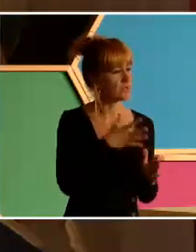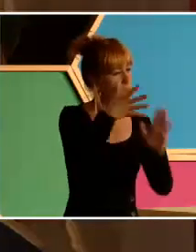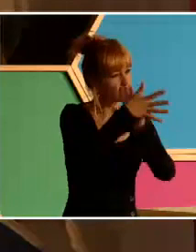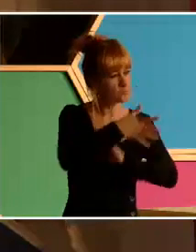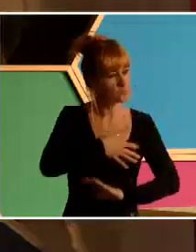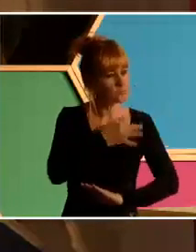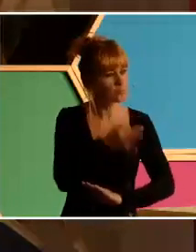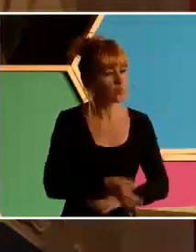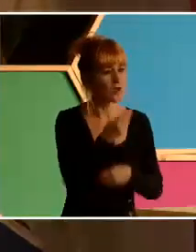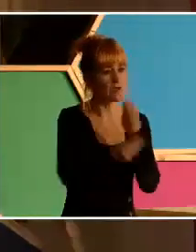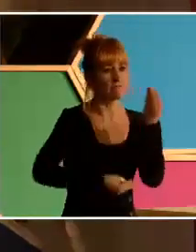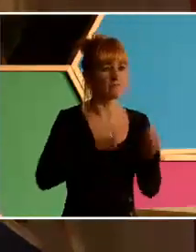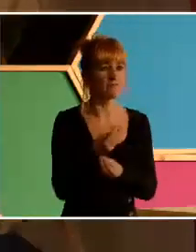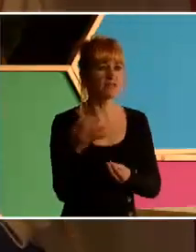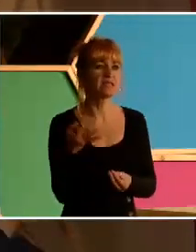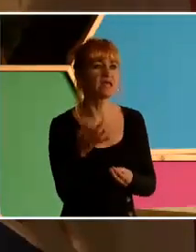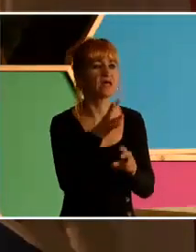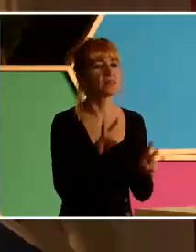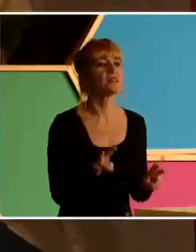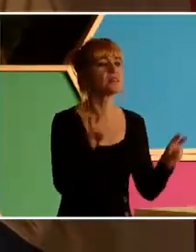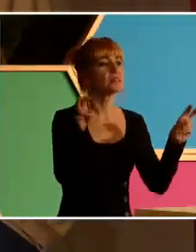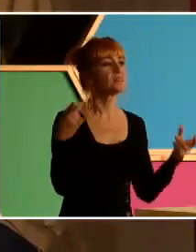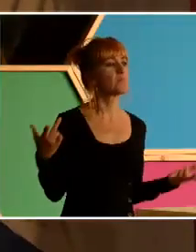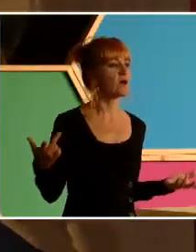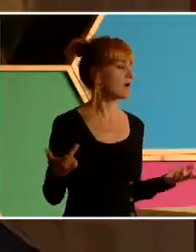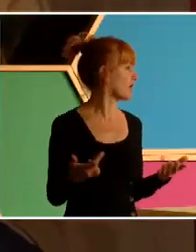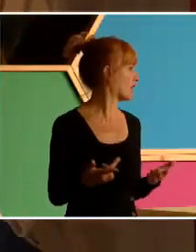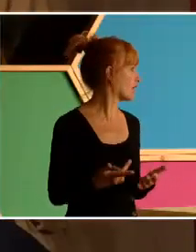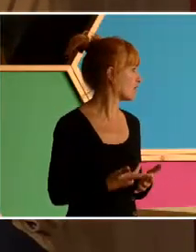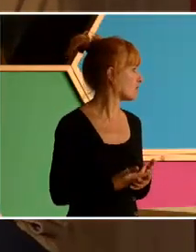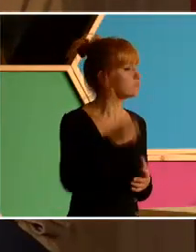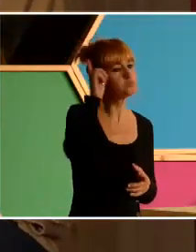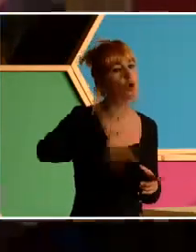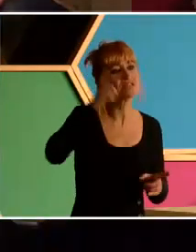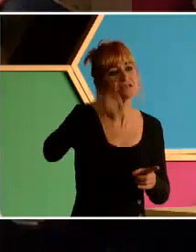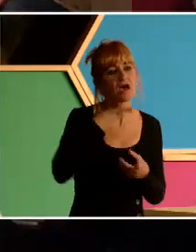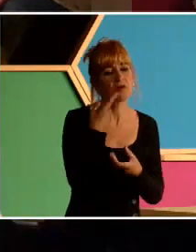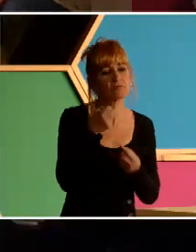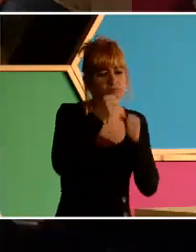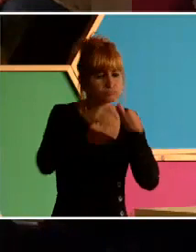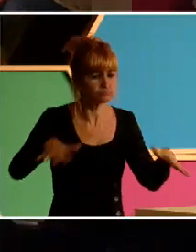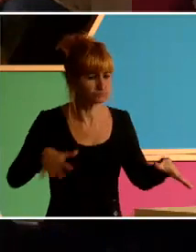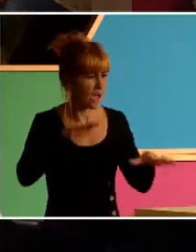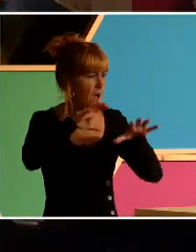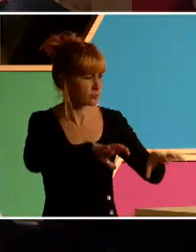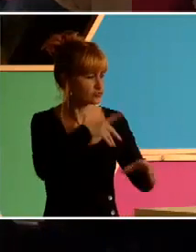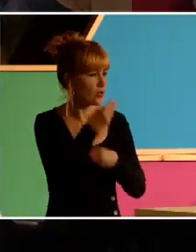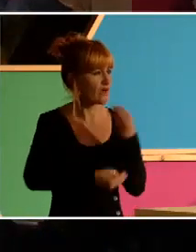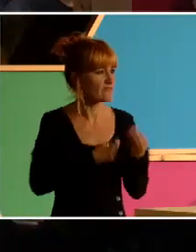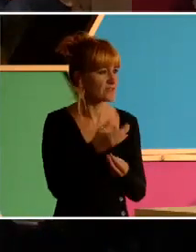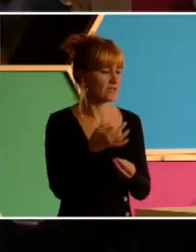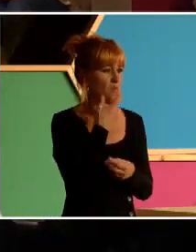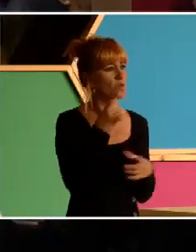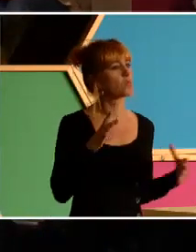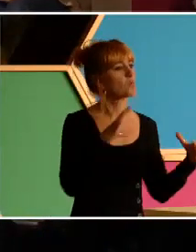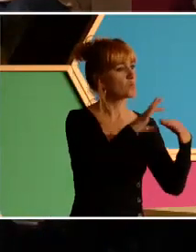tota aquesta acció desproporcionada policial que hi va haver, doncs estaria bé per tancar. Doncs bé, per enllaçar